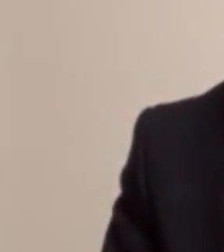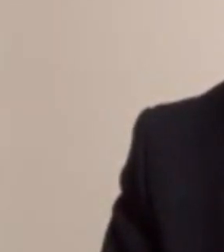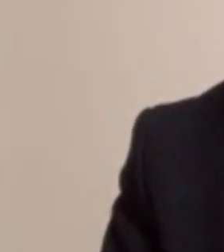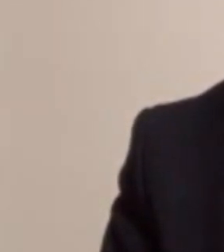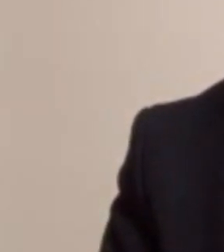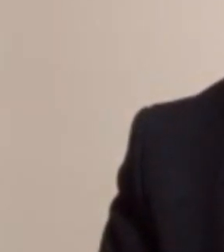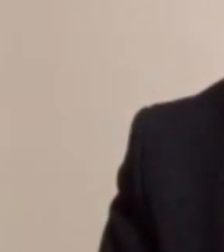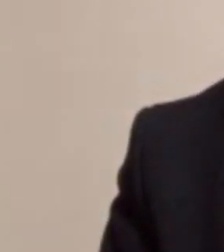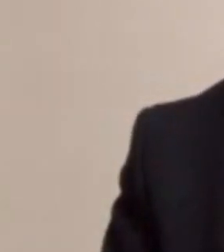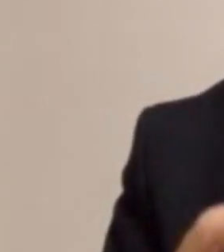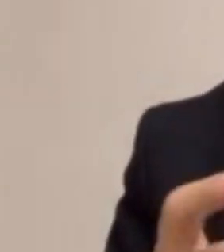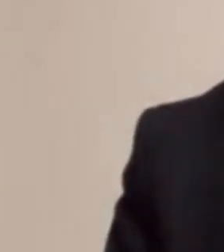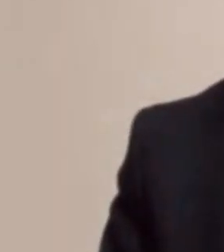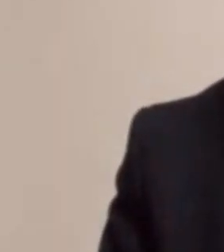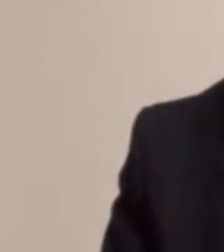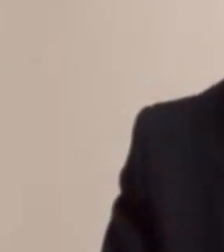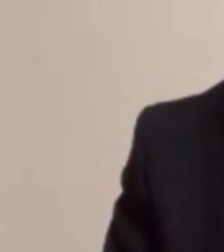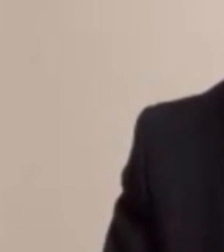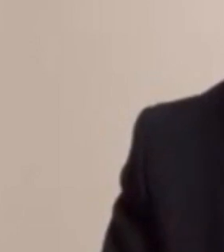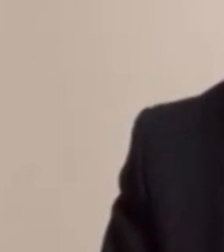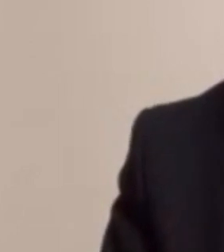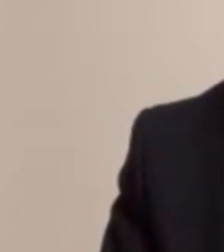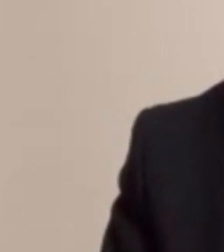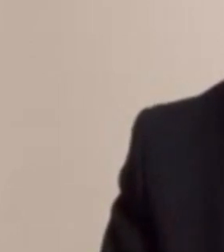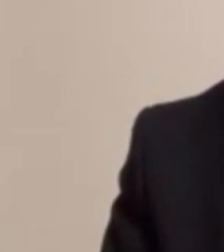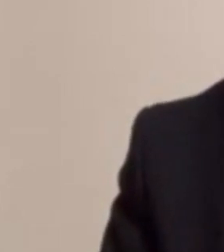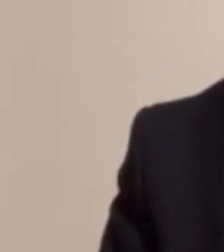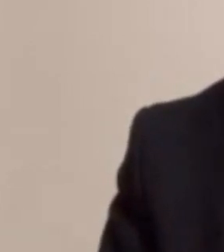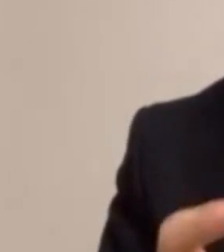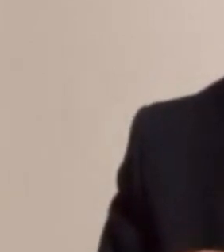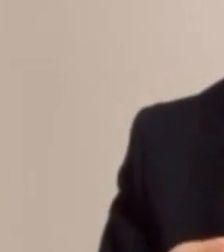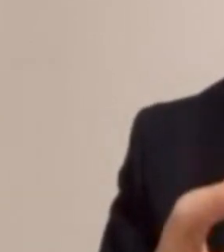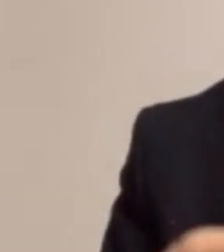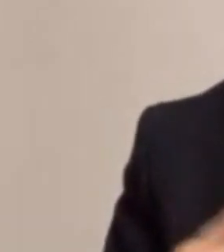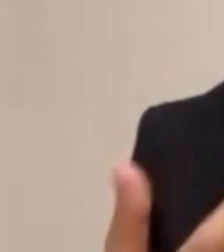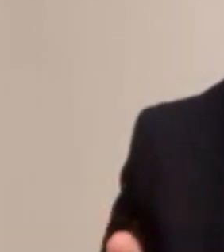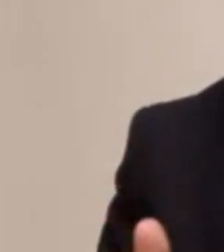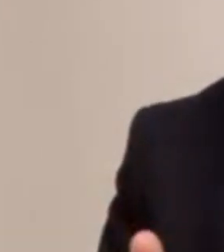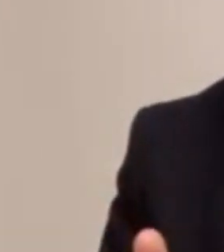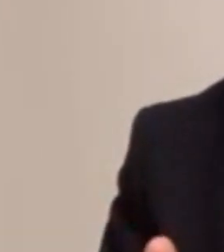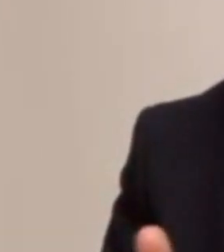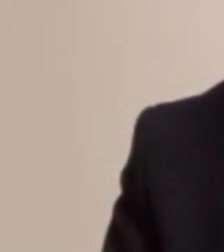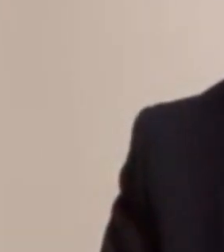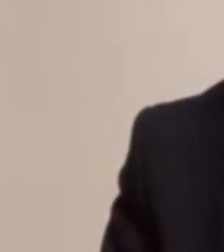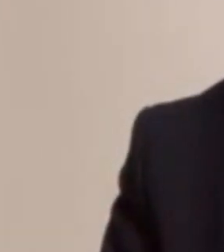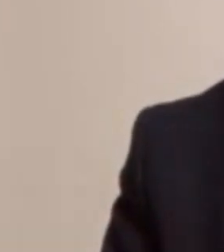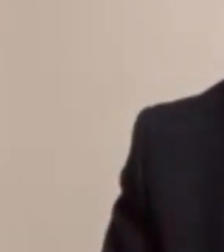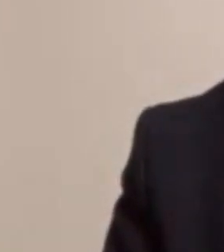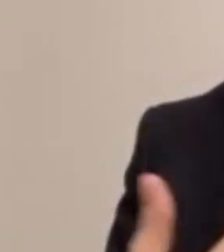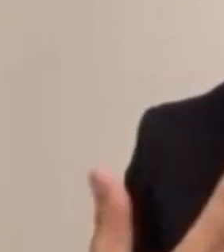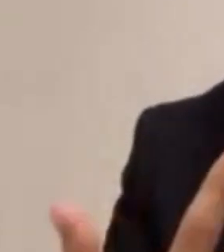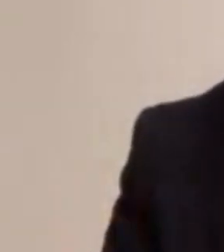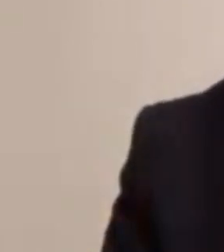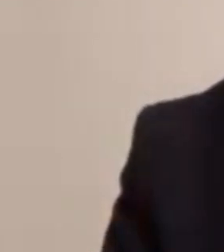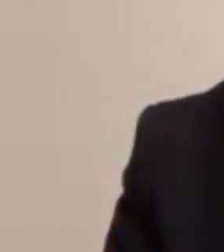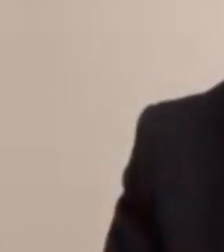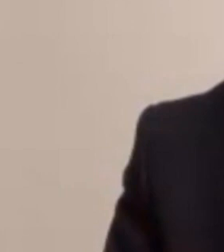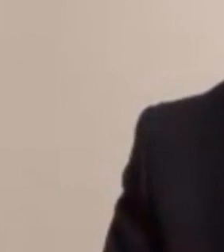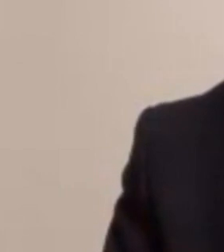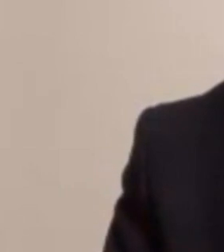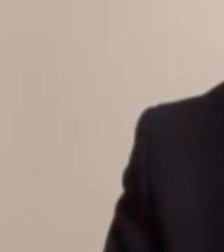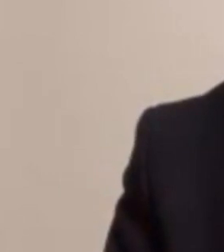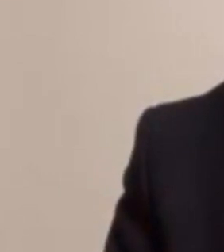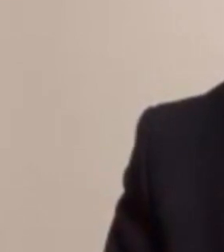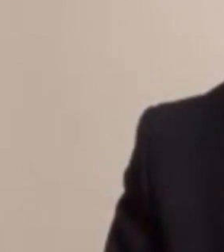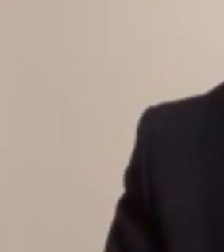بمدرسة. هذا ما أحلم به دائما. صح إحنا نقوم بفعاليات مع الأيتام ونقدر نساعد